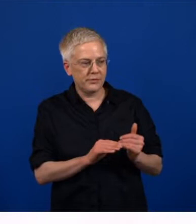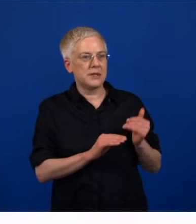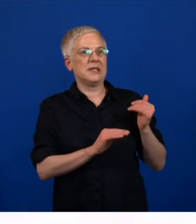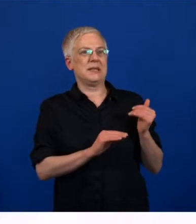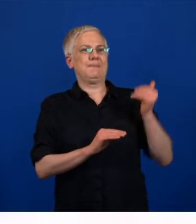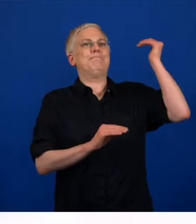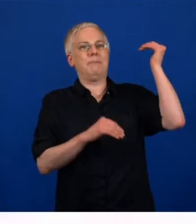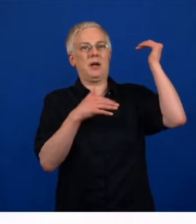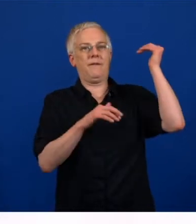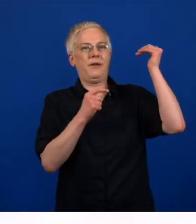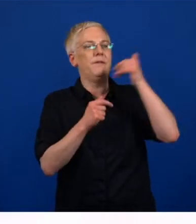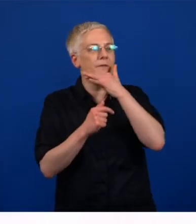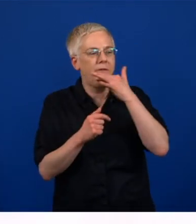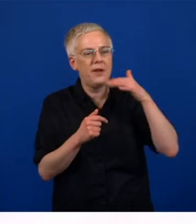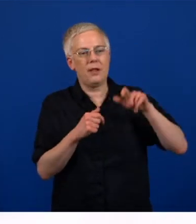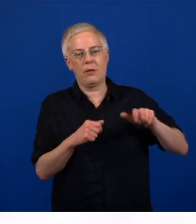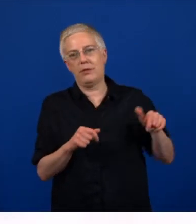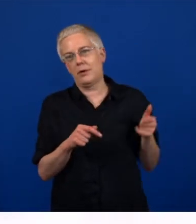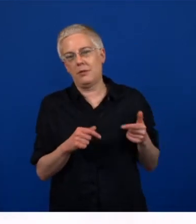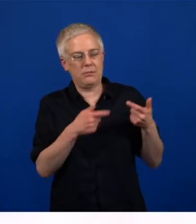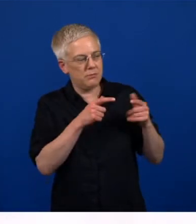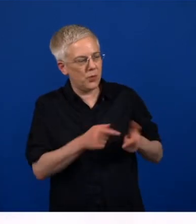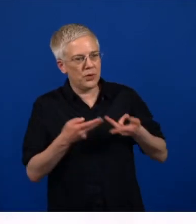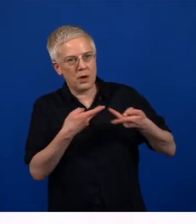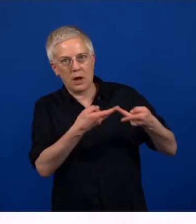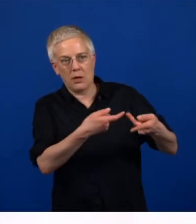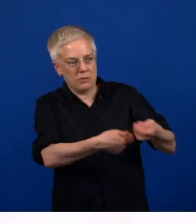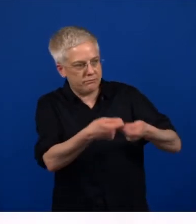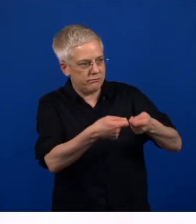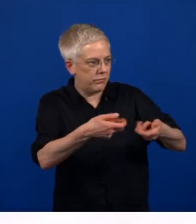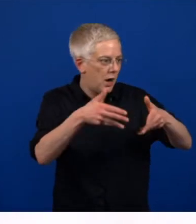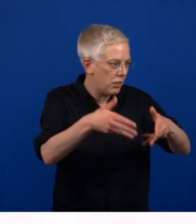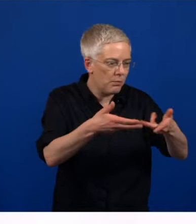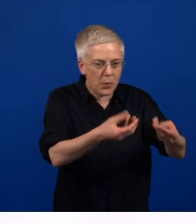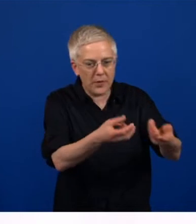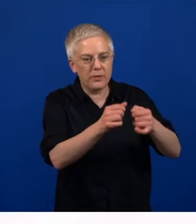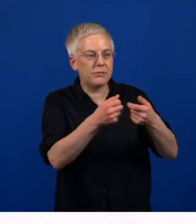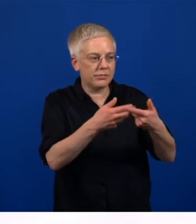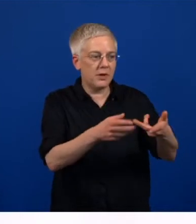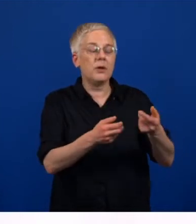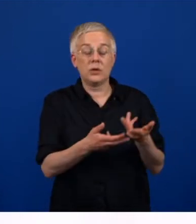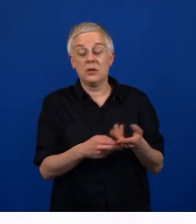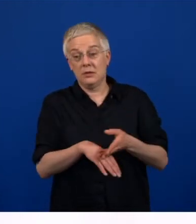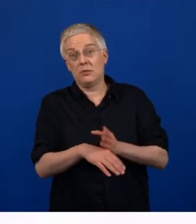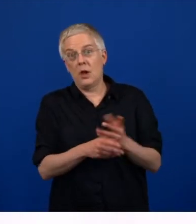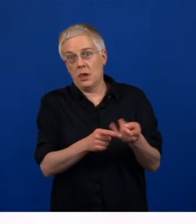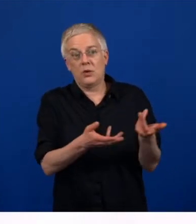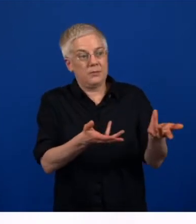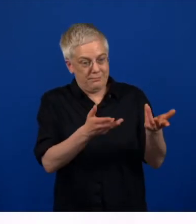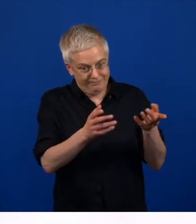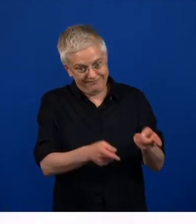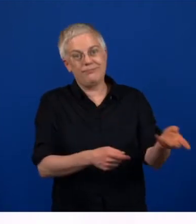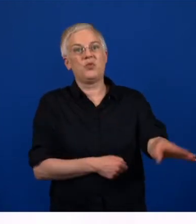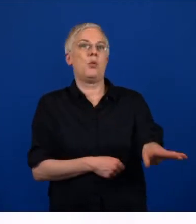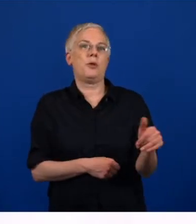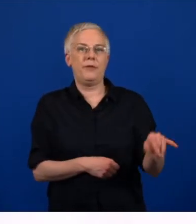Entwicklung krankenhausbehandlungsbedürftig mit dann entsprechender teilweise auch Todesfolge. Wir haben